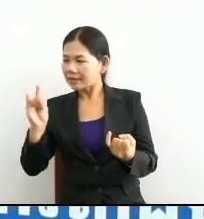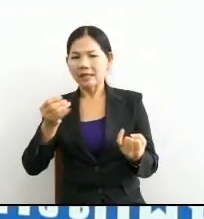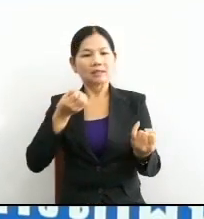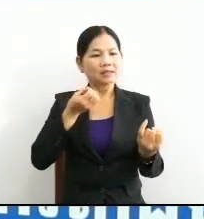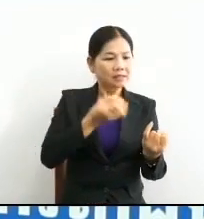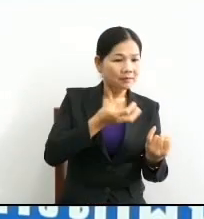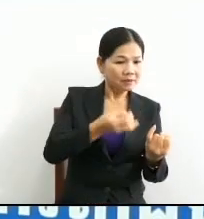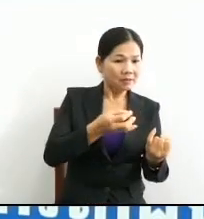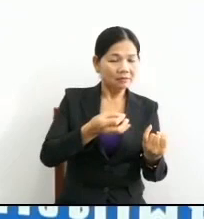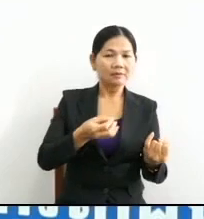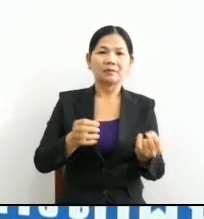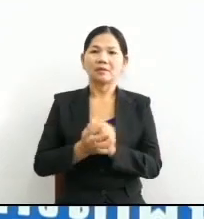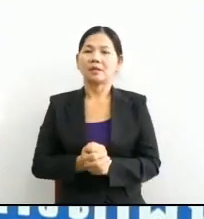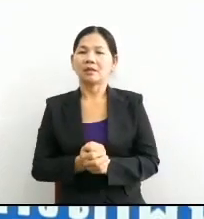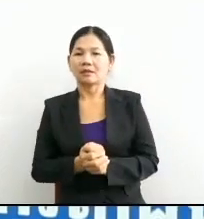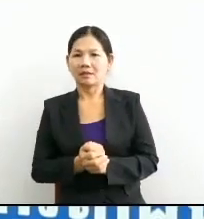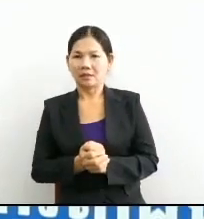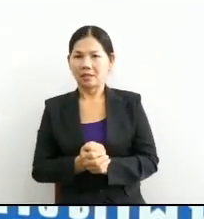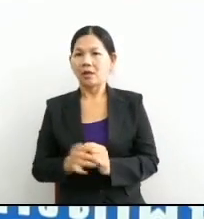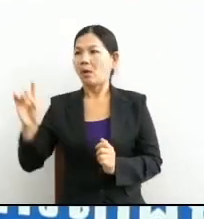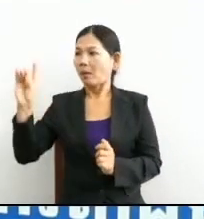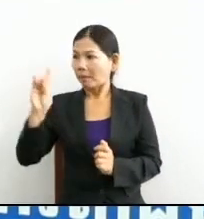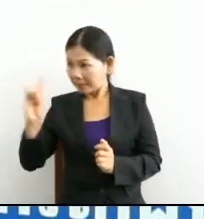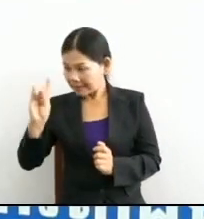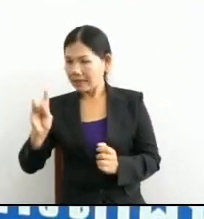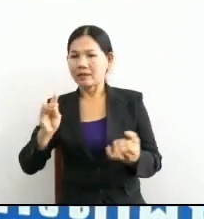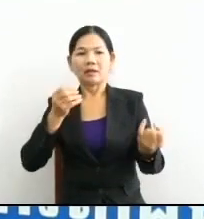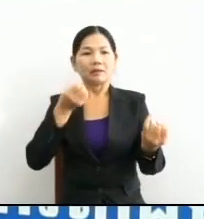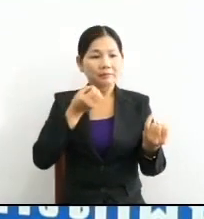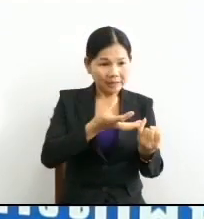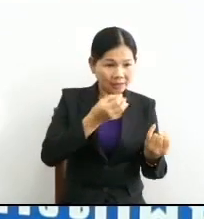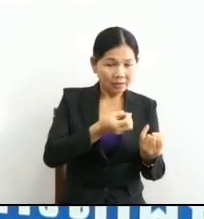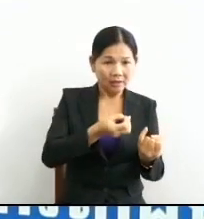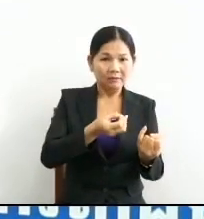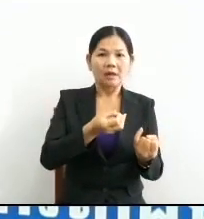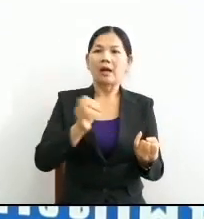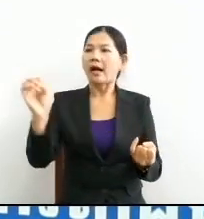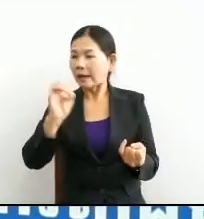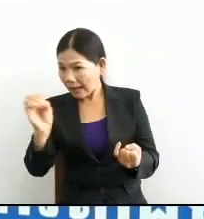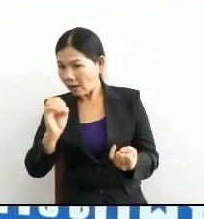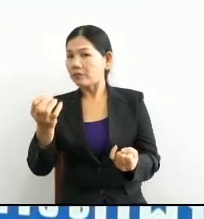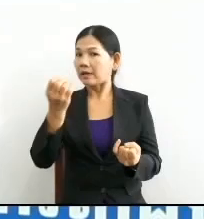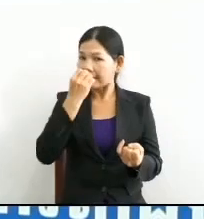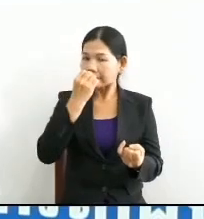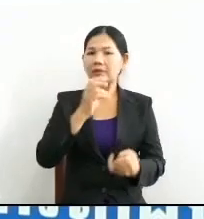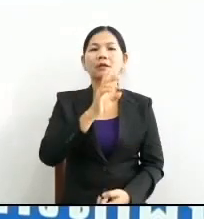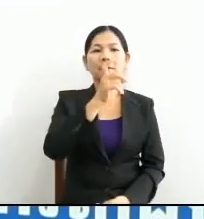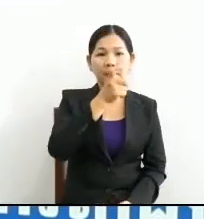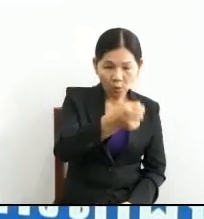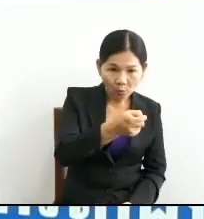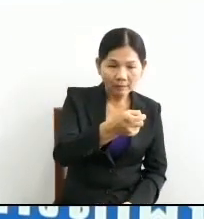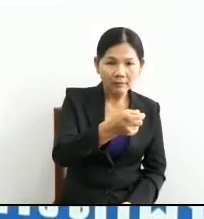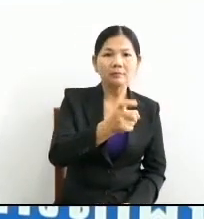ngọt mình hay dùng chơi vậy chấm po sạt cái prap cái tảng ngọt rồi cái chiếc cái chẳng này con đấy công công vô phía xa đại pra cho mùi mình